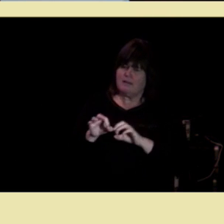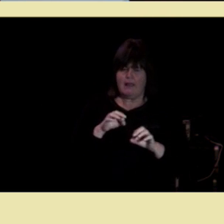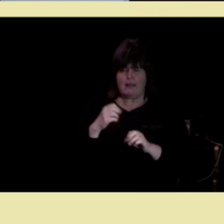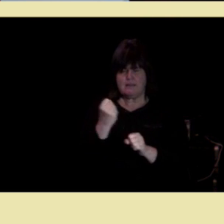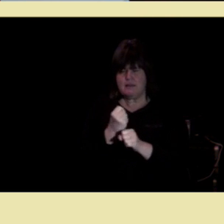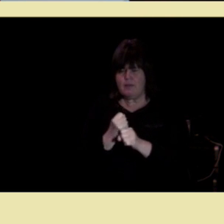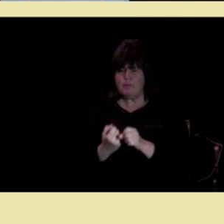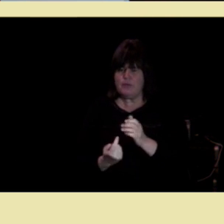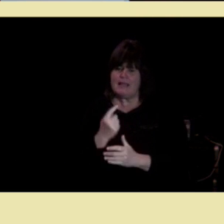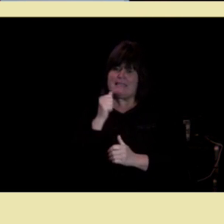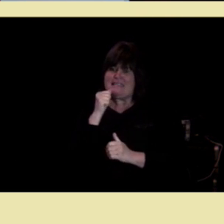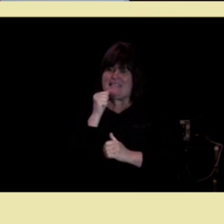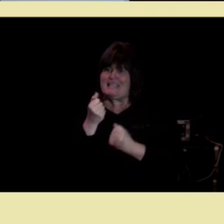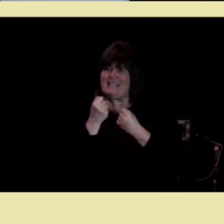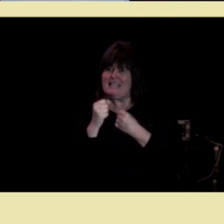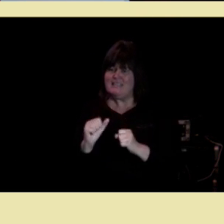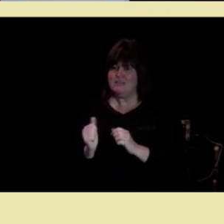innsats for barn og unge.